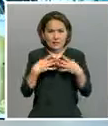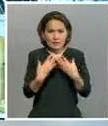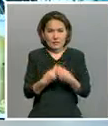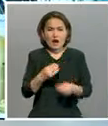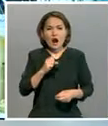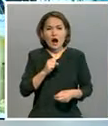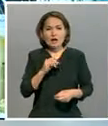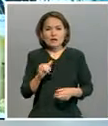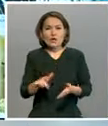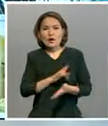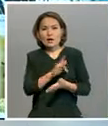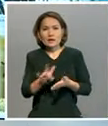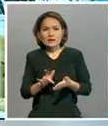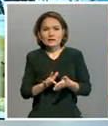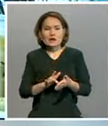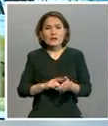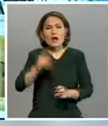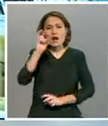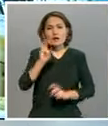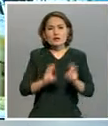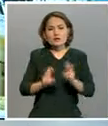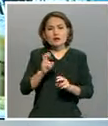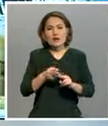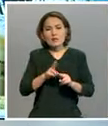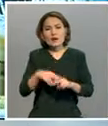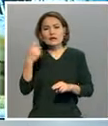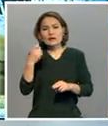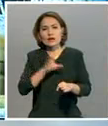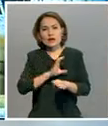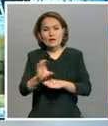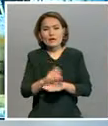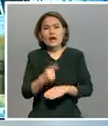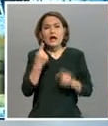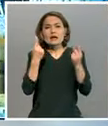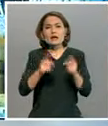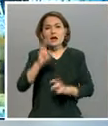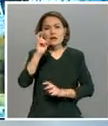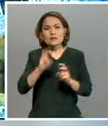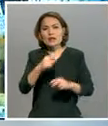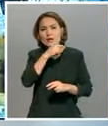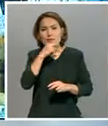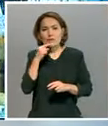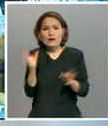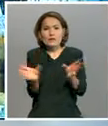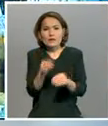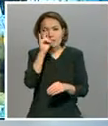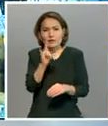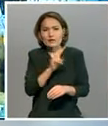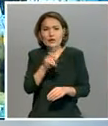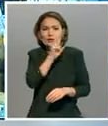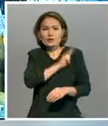Ақтау қаласындағы қазазот зауыты аммиак пен мүсәтір қышқылы тұздарын өндіретін еліміздегі жалғыз әрі ең ірі кәсіпорын. Ресеймен өзара